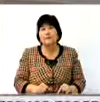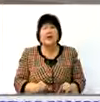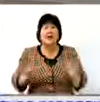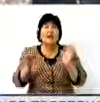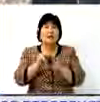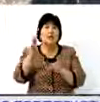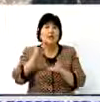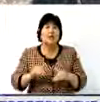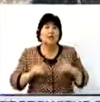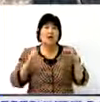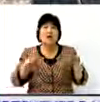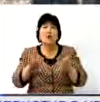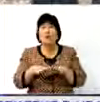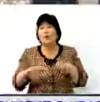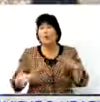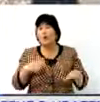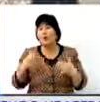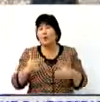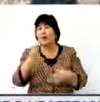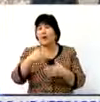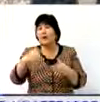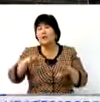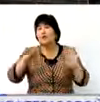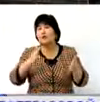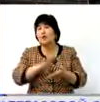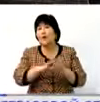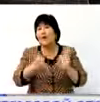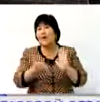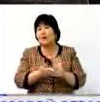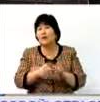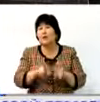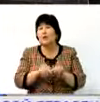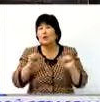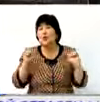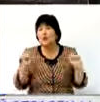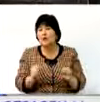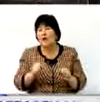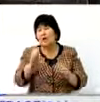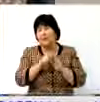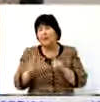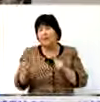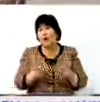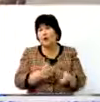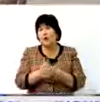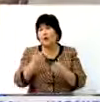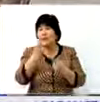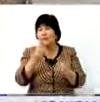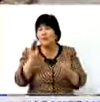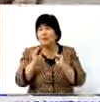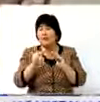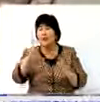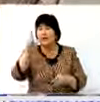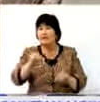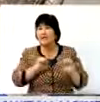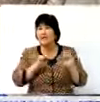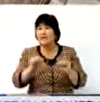Цель учения – повышение уровня готовности к ликвидации чрезвычайных ситуаций в условиях зимы, проверка готовности служб и формирование гражданской